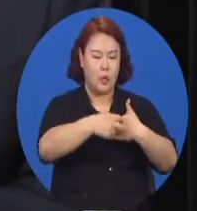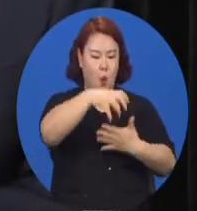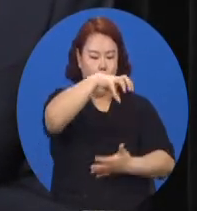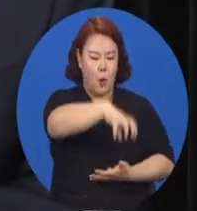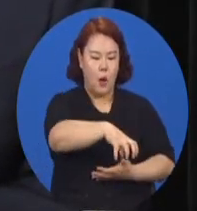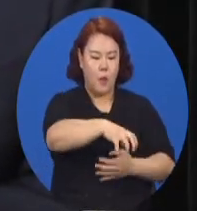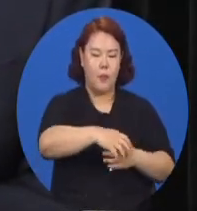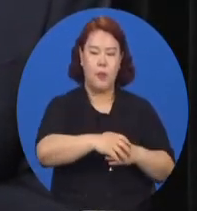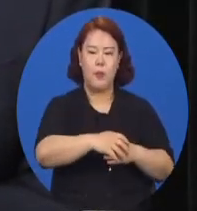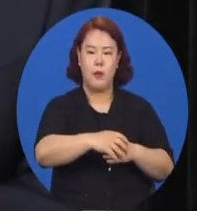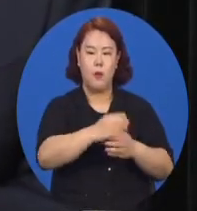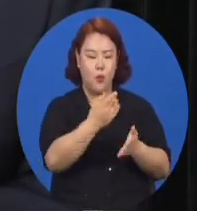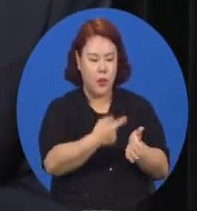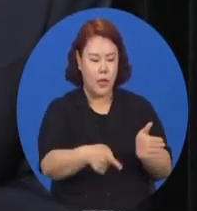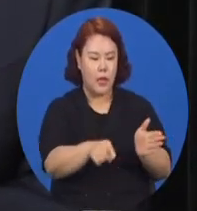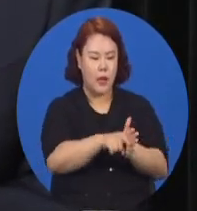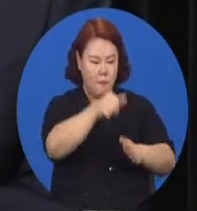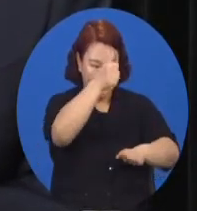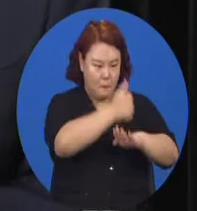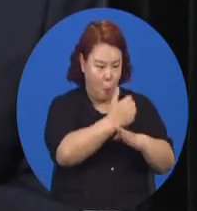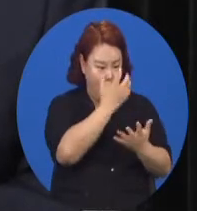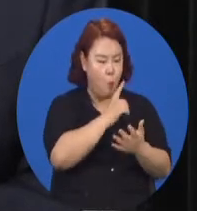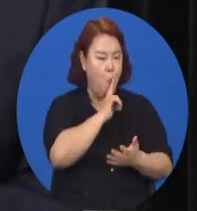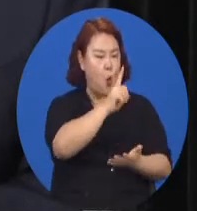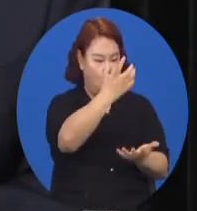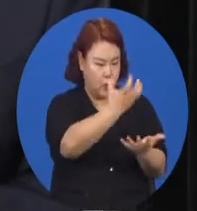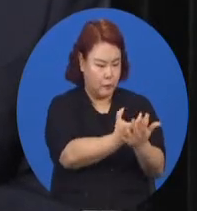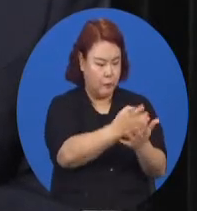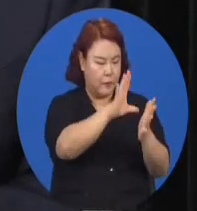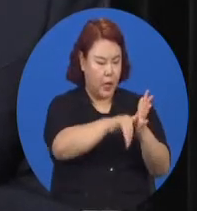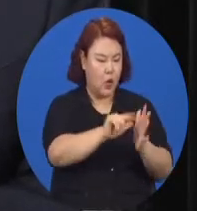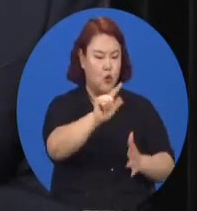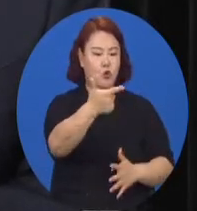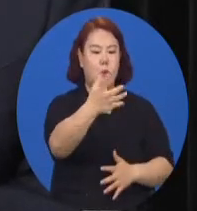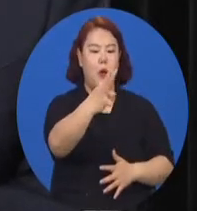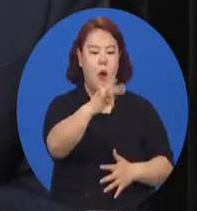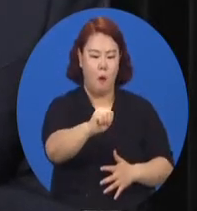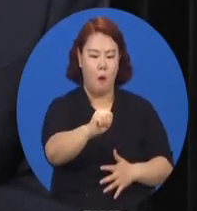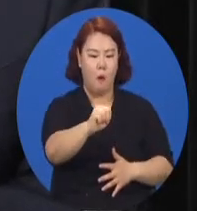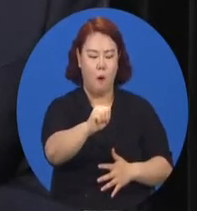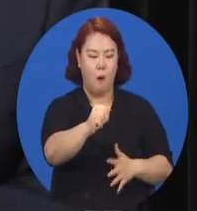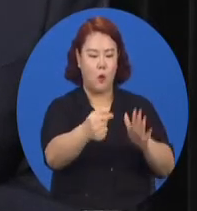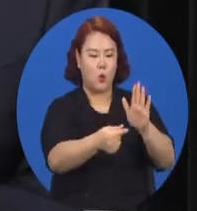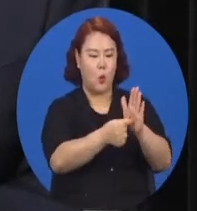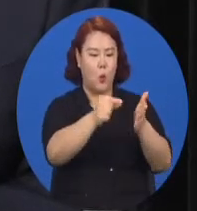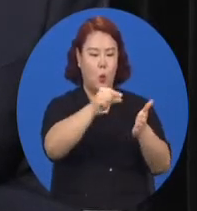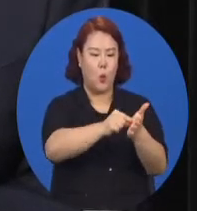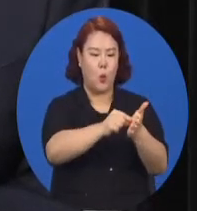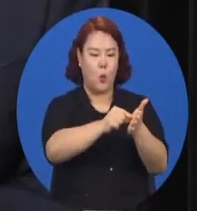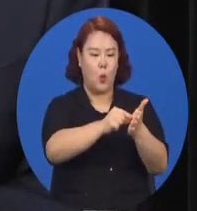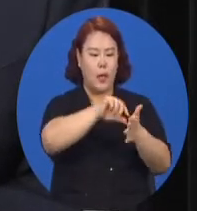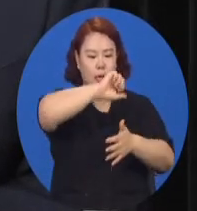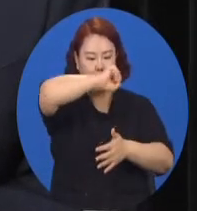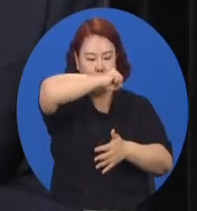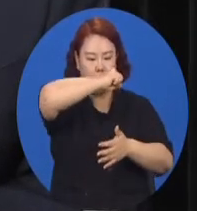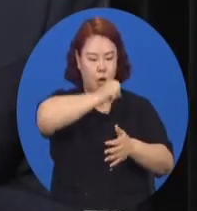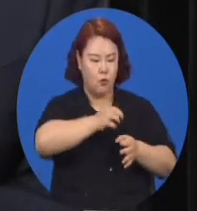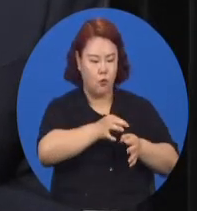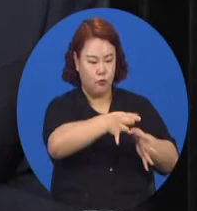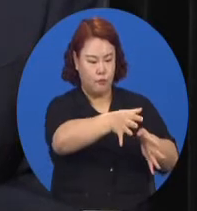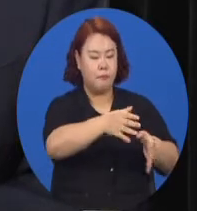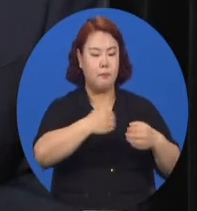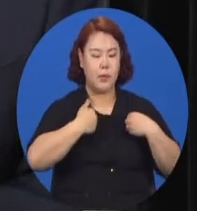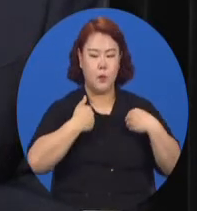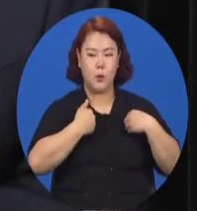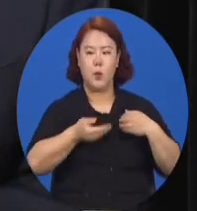군립의료원 건립을 위한 최종 보고서에서 600억 원 가까운 예산이 투입되어야 하는데